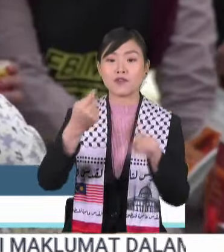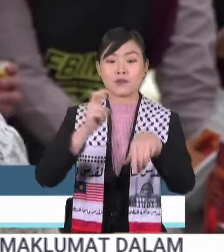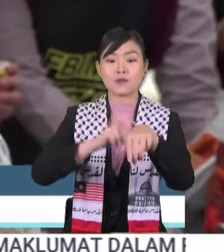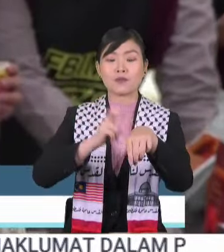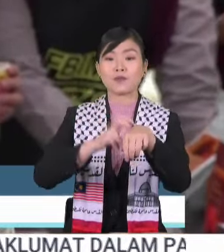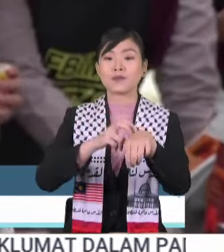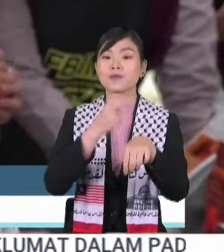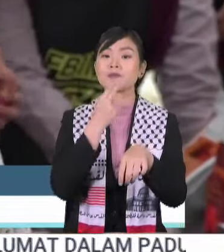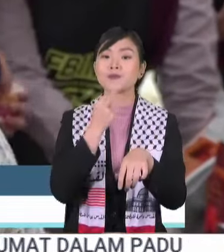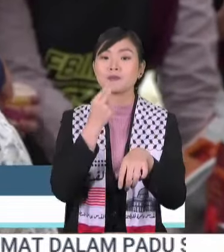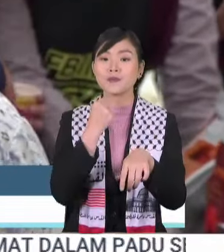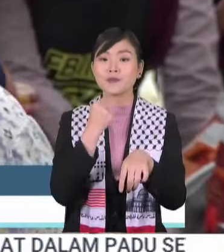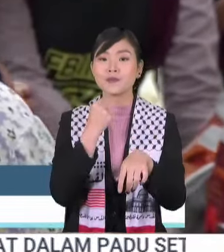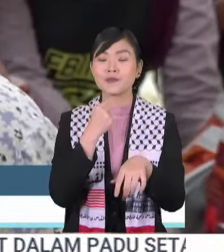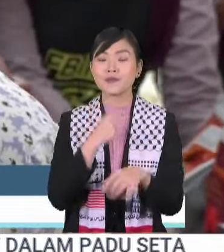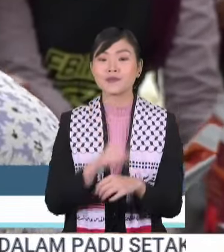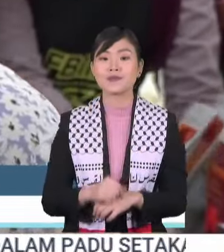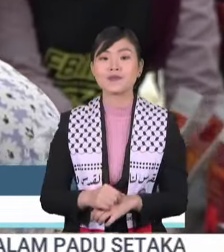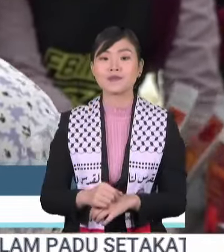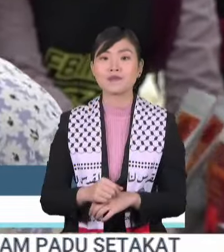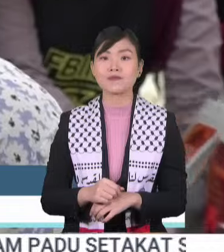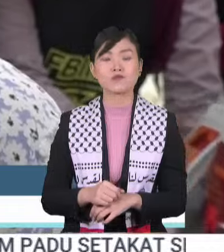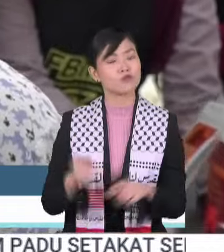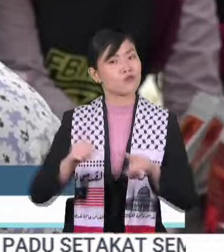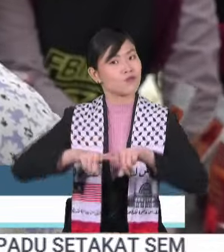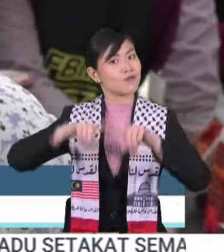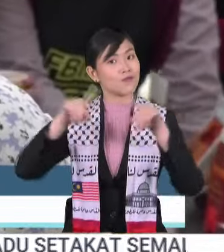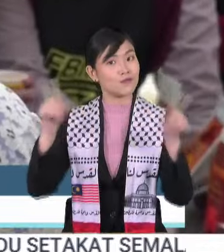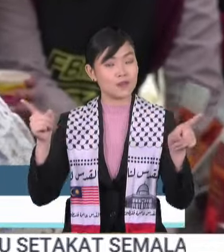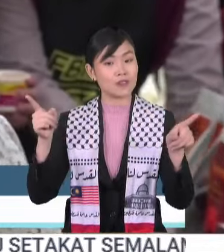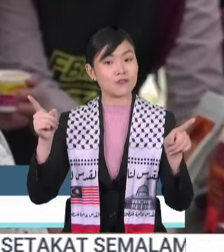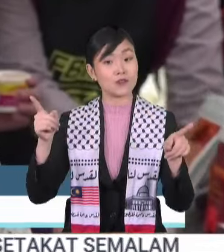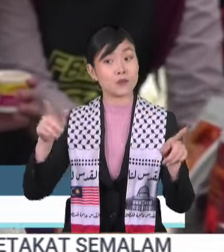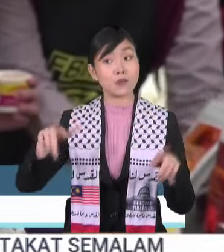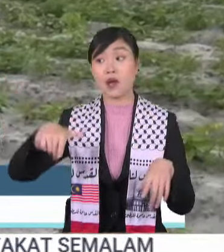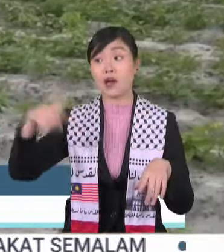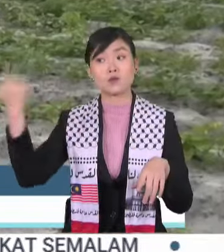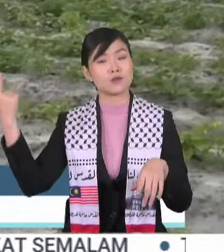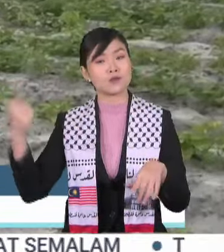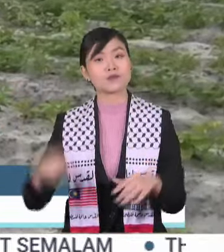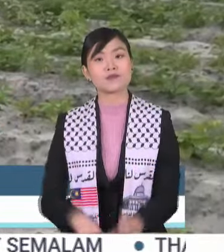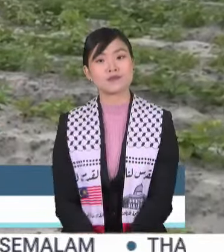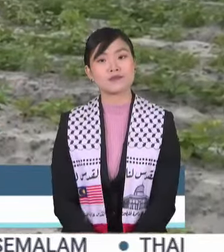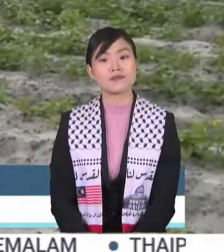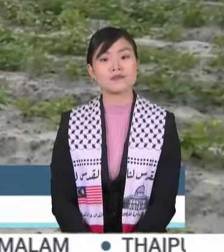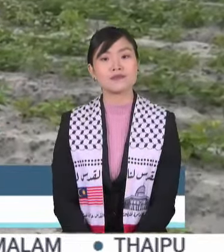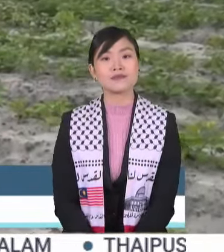daripada sendiri jad dia ber daripada bangkit yang ada di